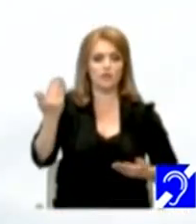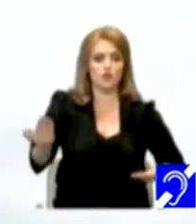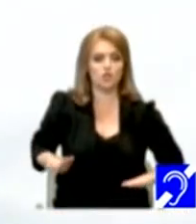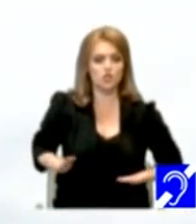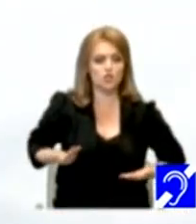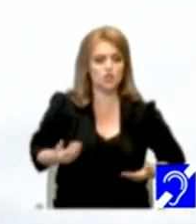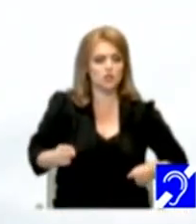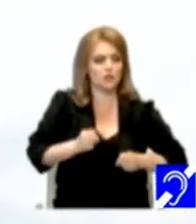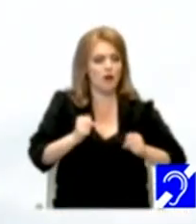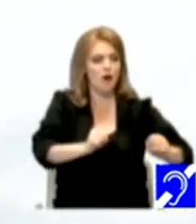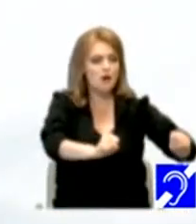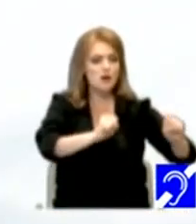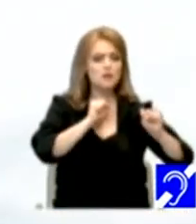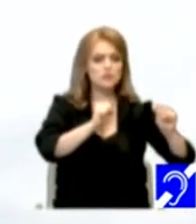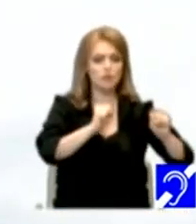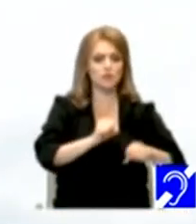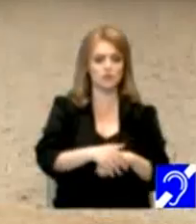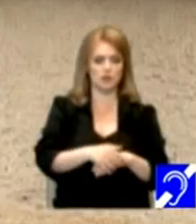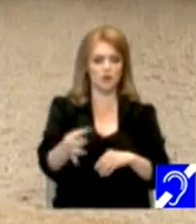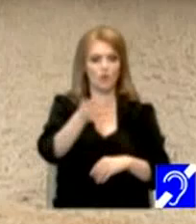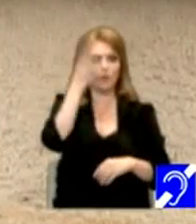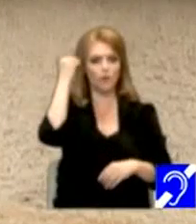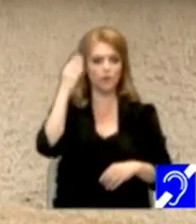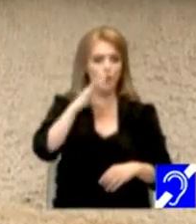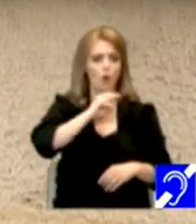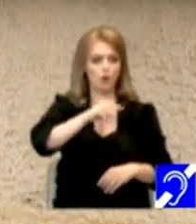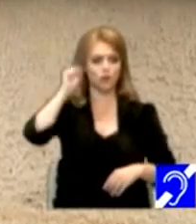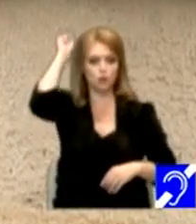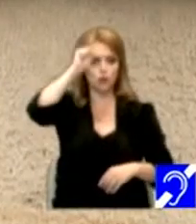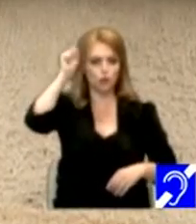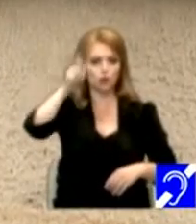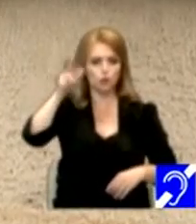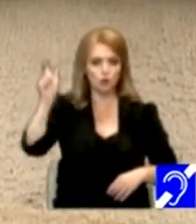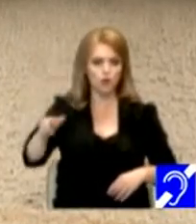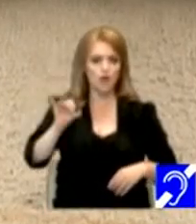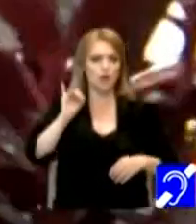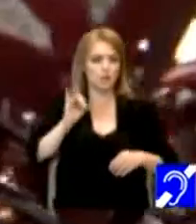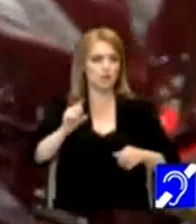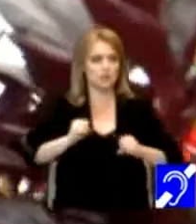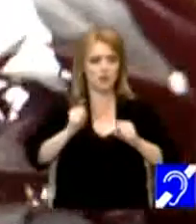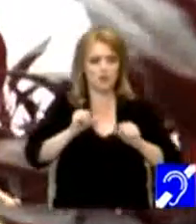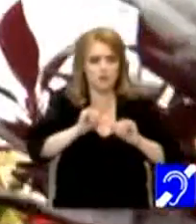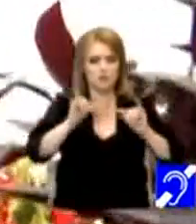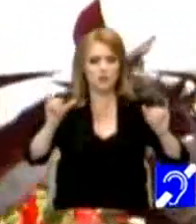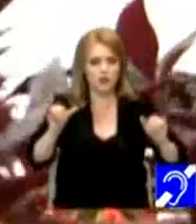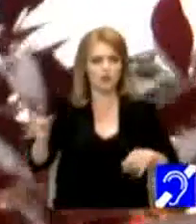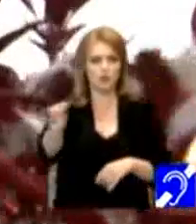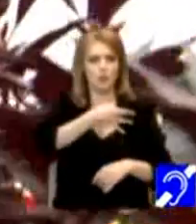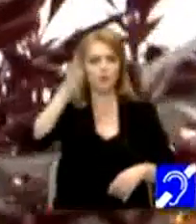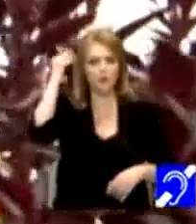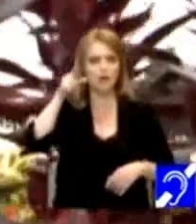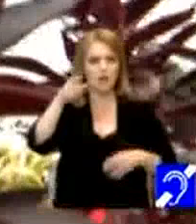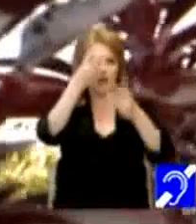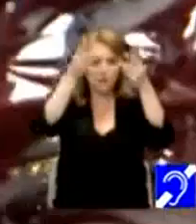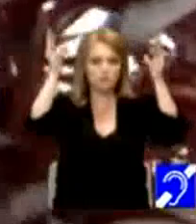a apăra Moldova de invazia otomană și nu numai, dar a contribuit și la dezvoltarea economică, socială și culturală. Ștefan cel Mare